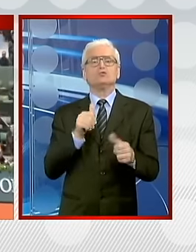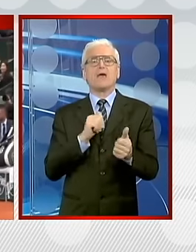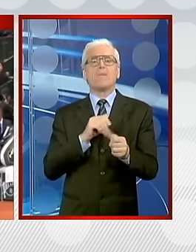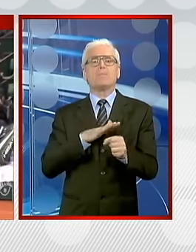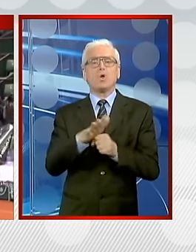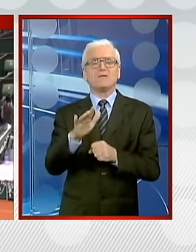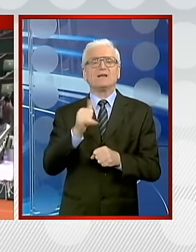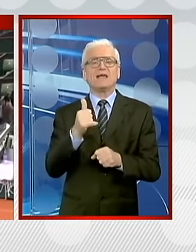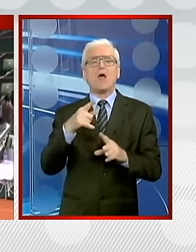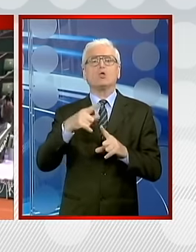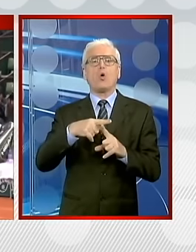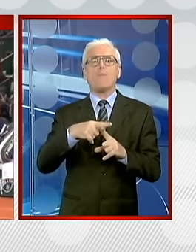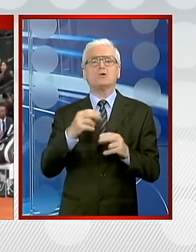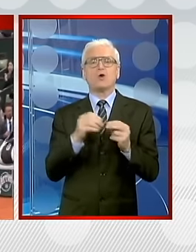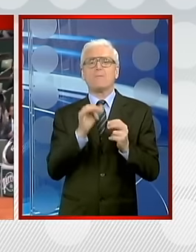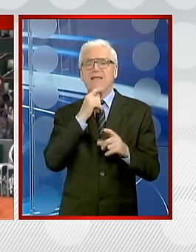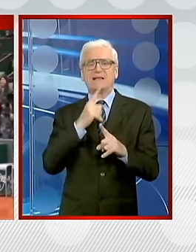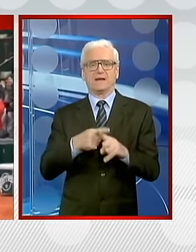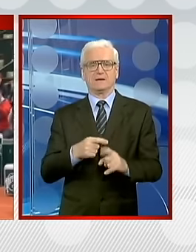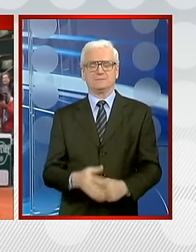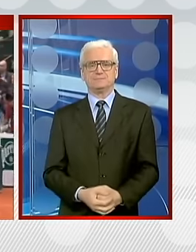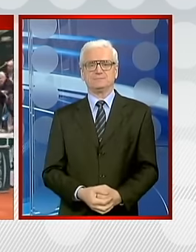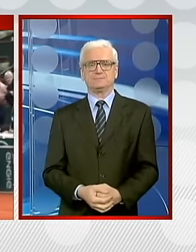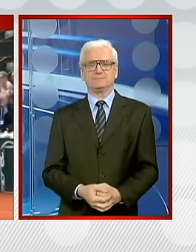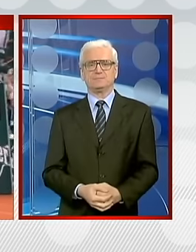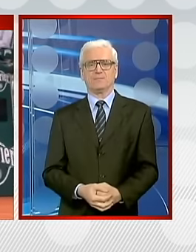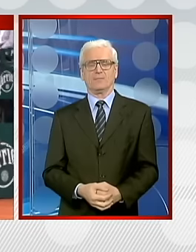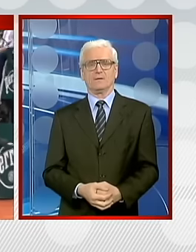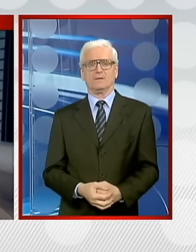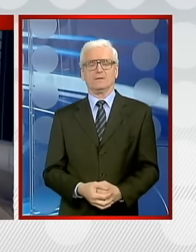Sljedeći protivnik mu je Tomaš Berdih.